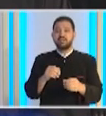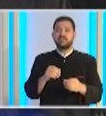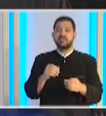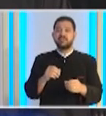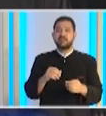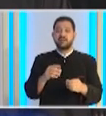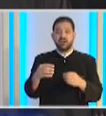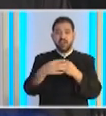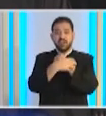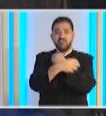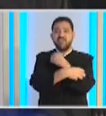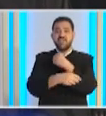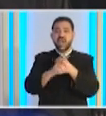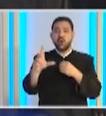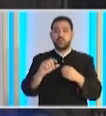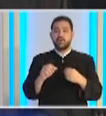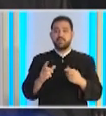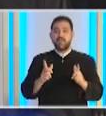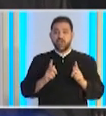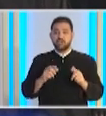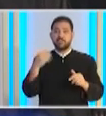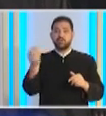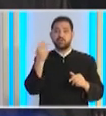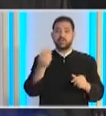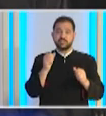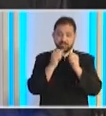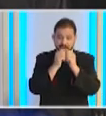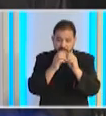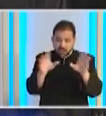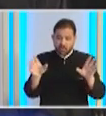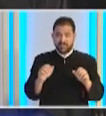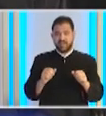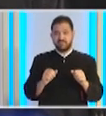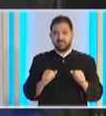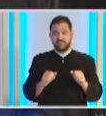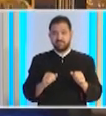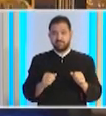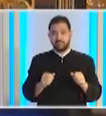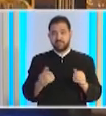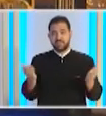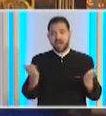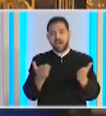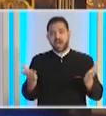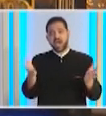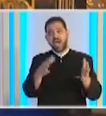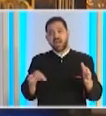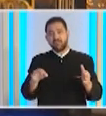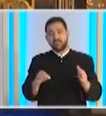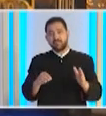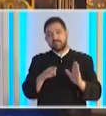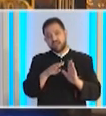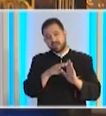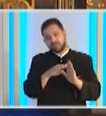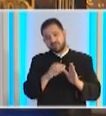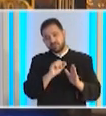întoarcem, așteaptă să ne ierte atunci când greșim și așteaptă să ne binecuvinteze atunci când ne întoarcem cu fața către El. Care ar fi